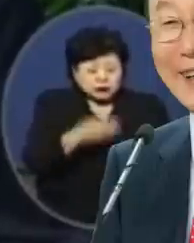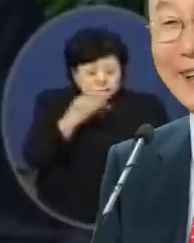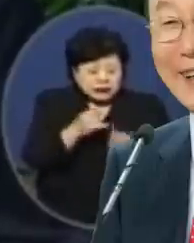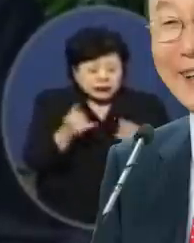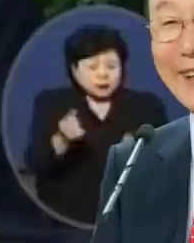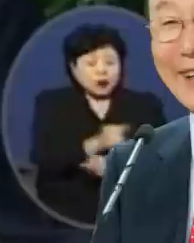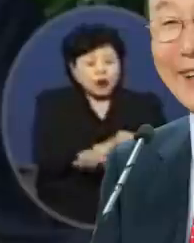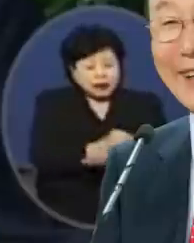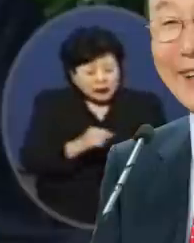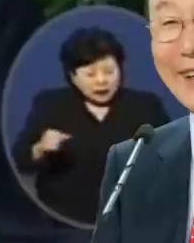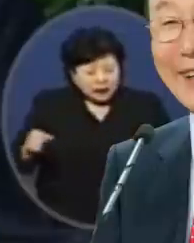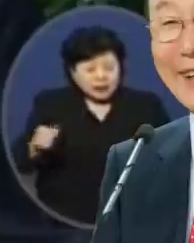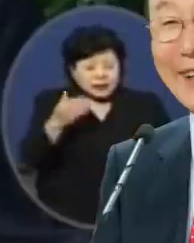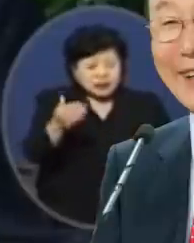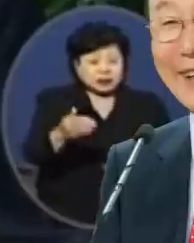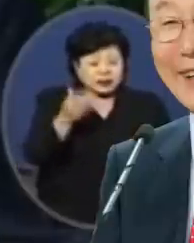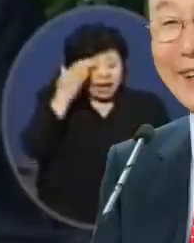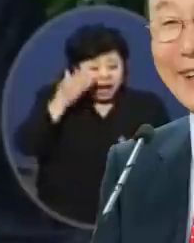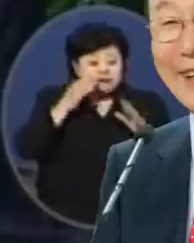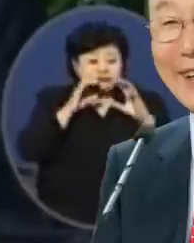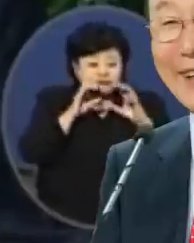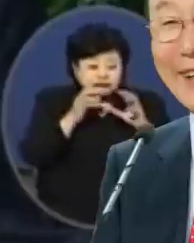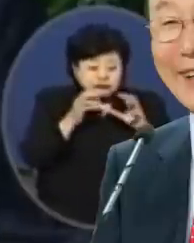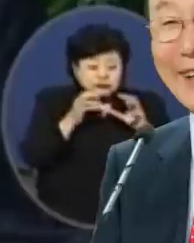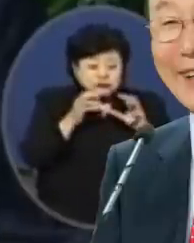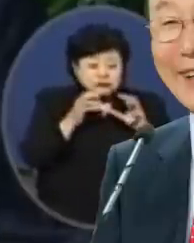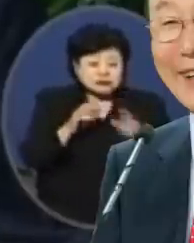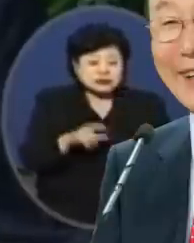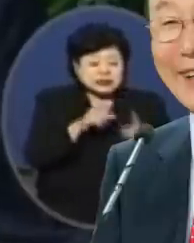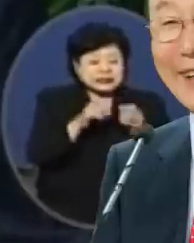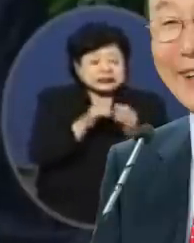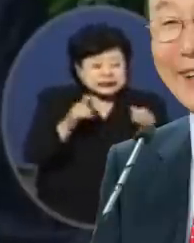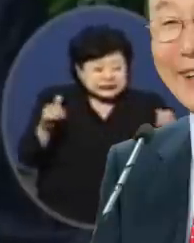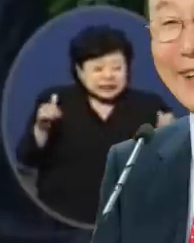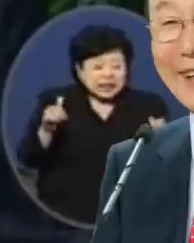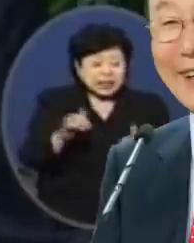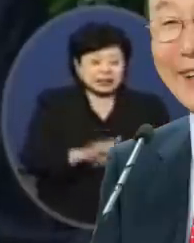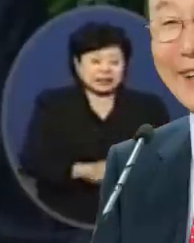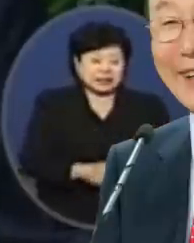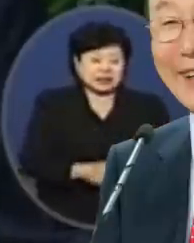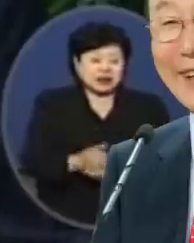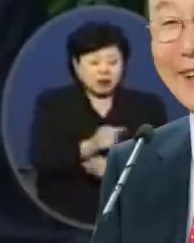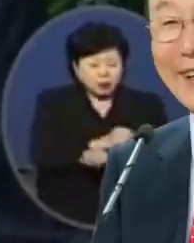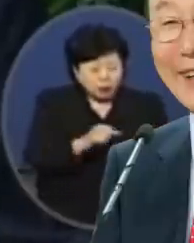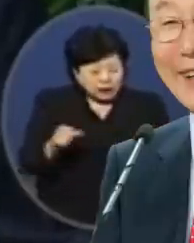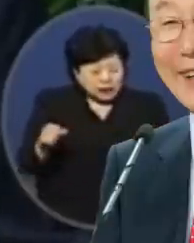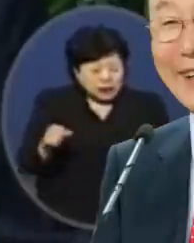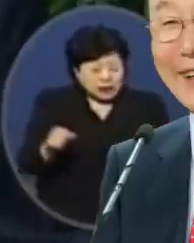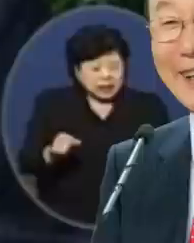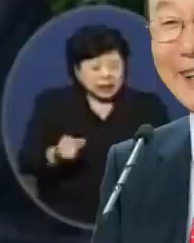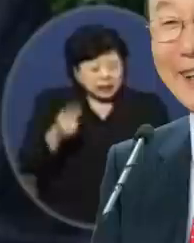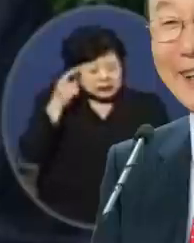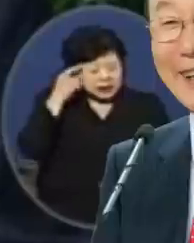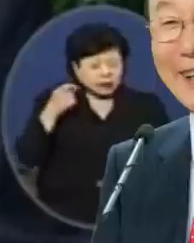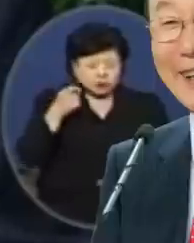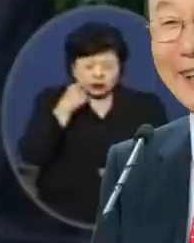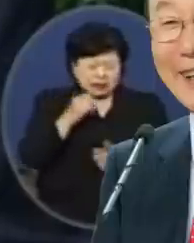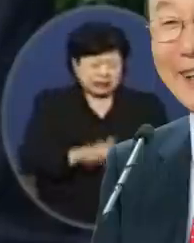이스라엘의 광야는 여러분, 우리 한국에서 사는 사람은 어떻게 광야인지 상상도